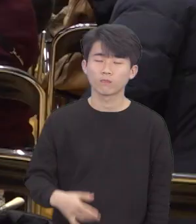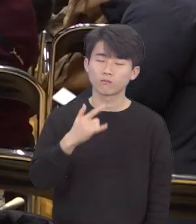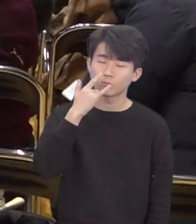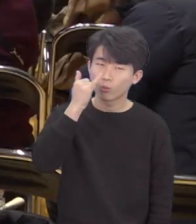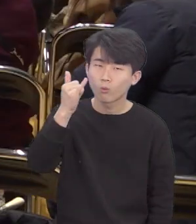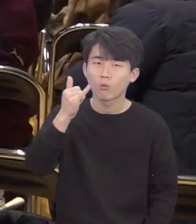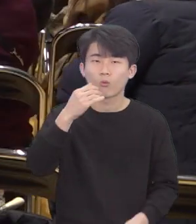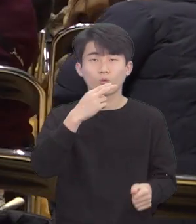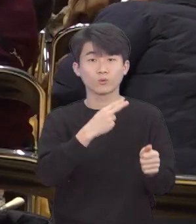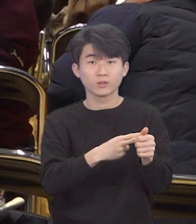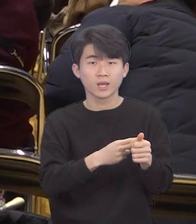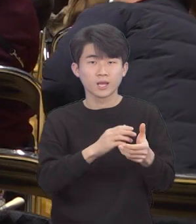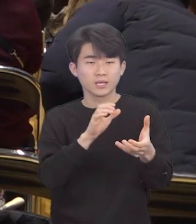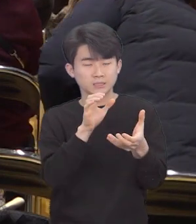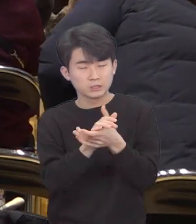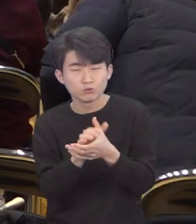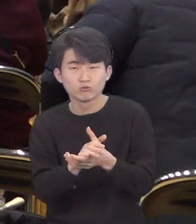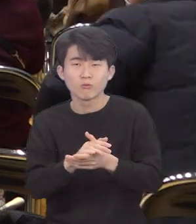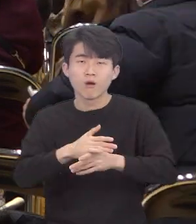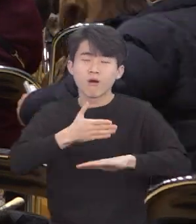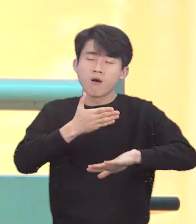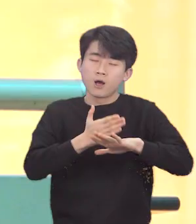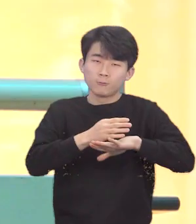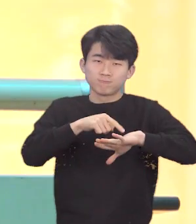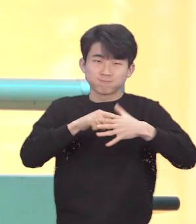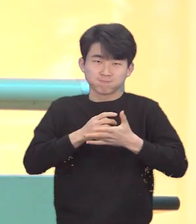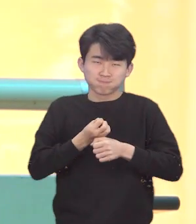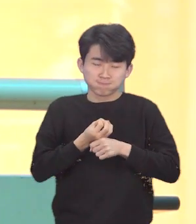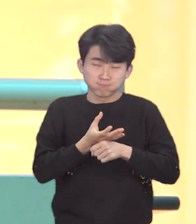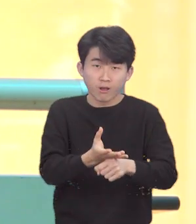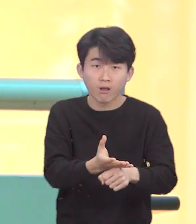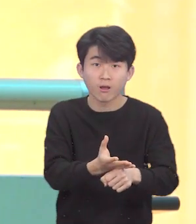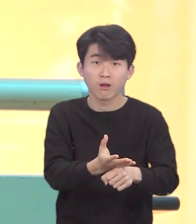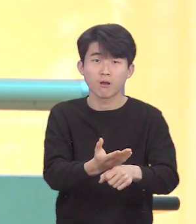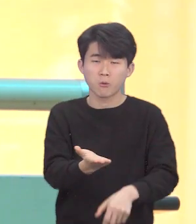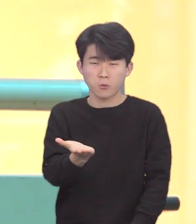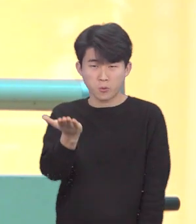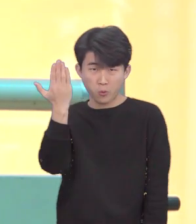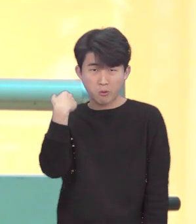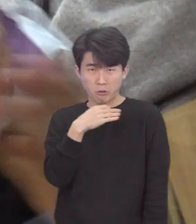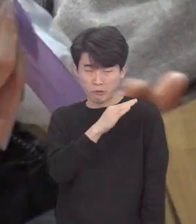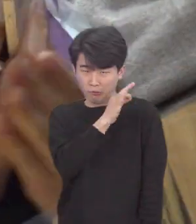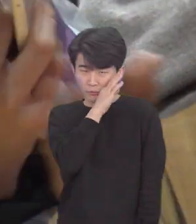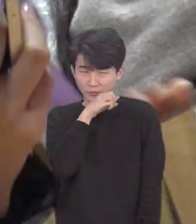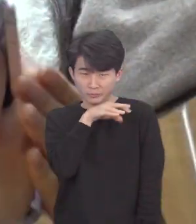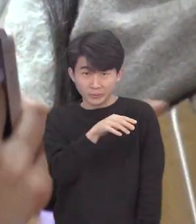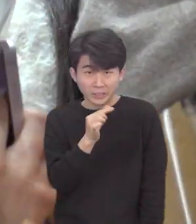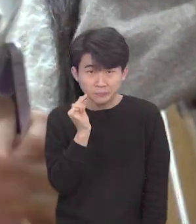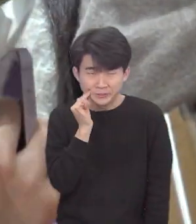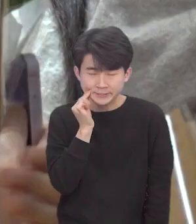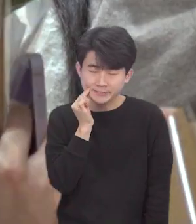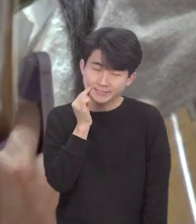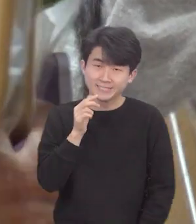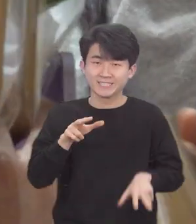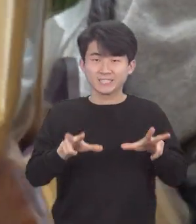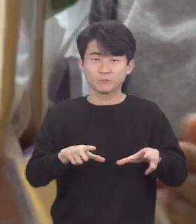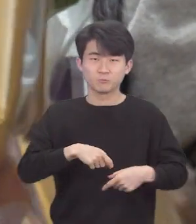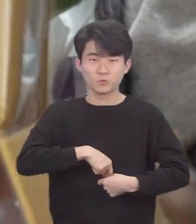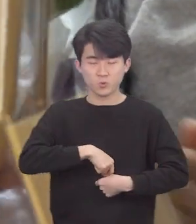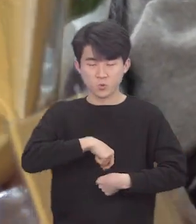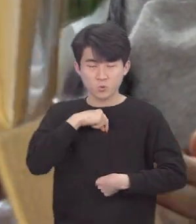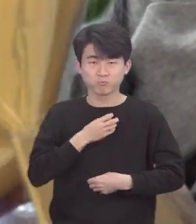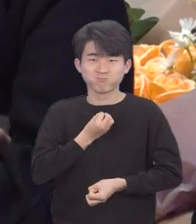부모님, 선생님, 친구들에 대한 고마움을 전하는 시간. 그동안 부끄러워 말하지 못했던 속마음을